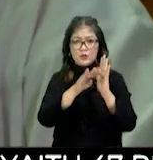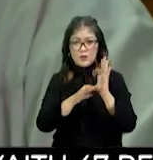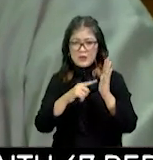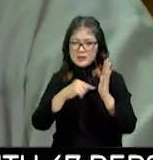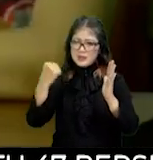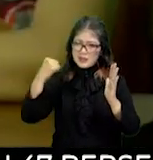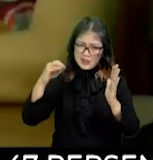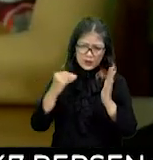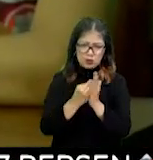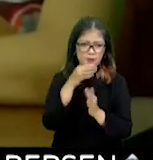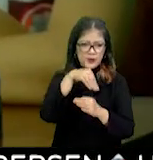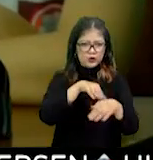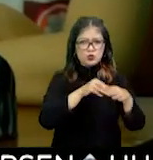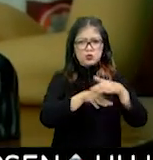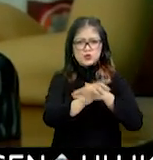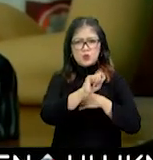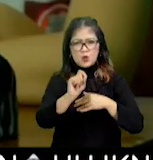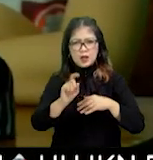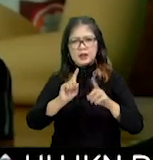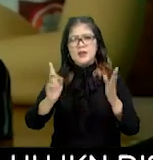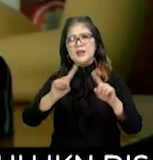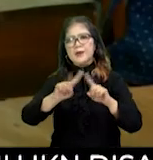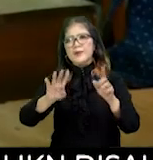PTM, melainkan juga saat di luar sekolah dan di rumah.